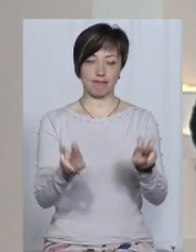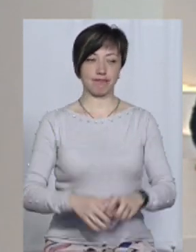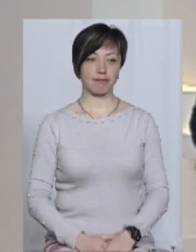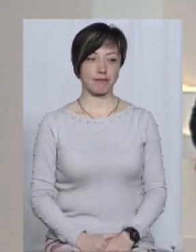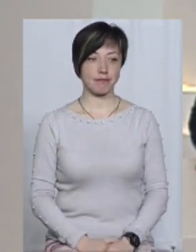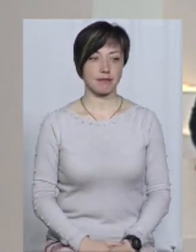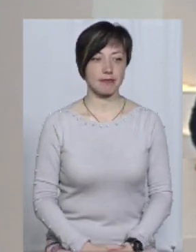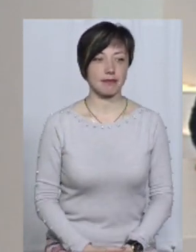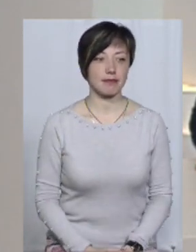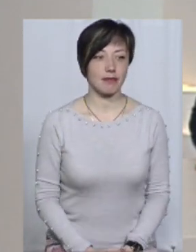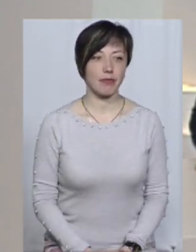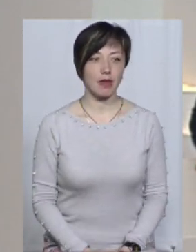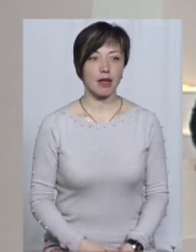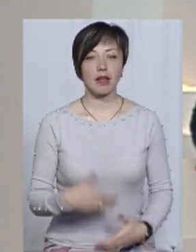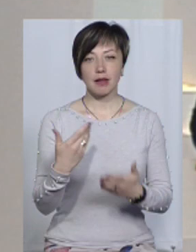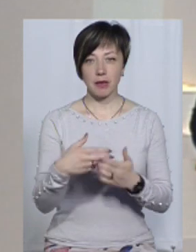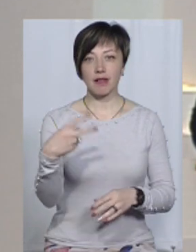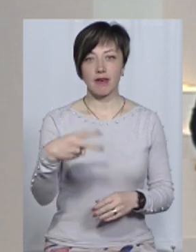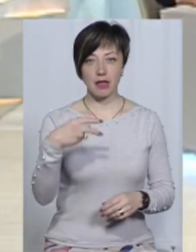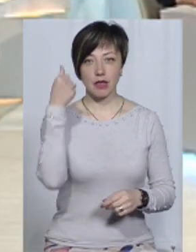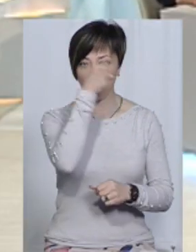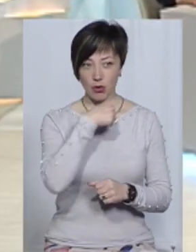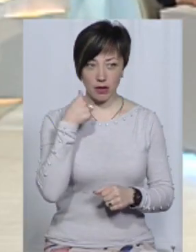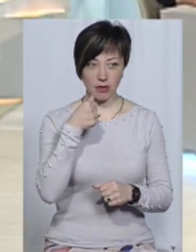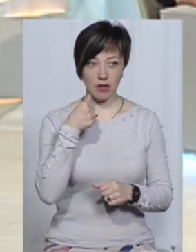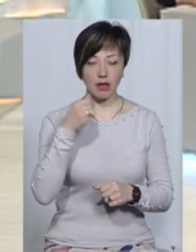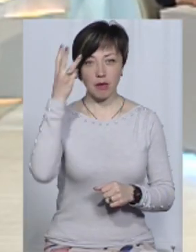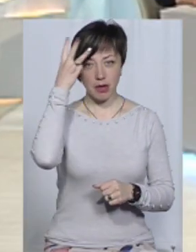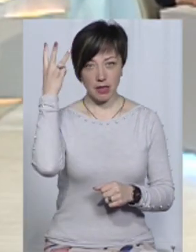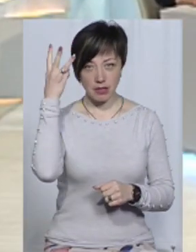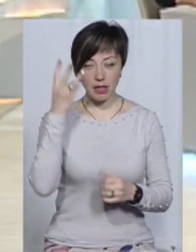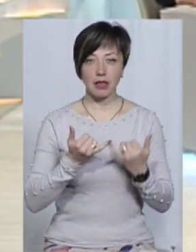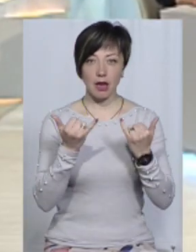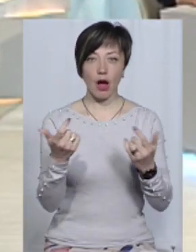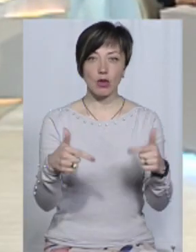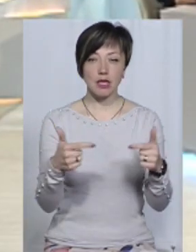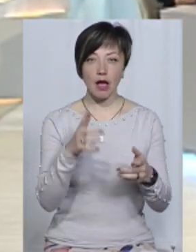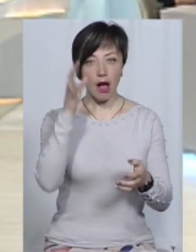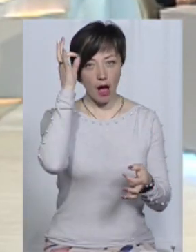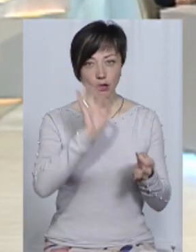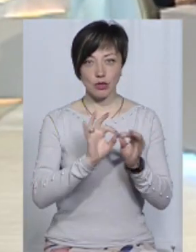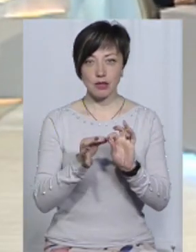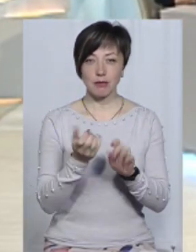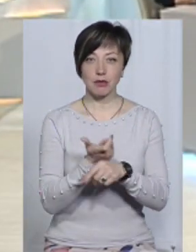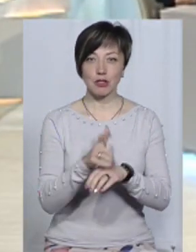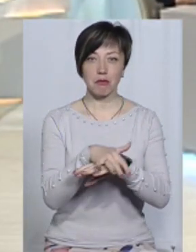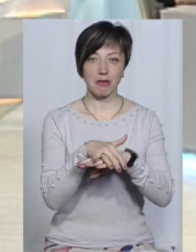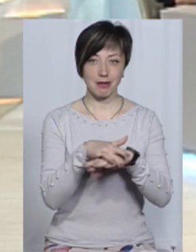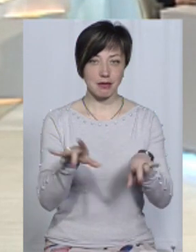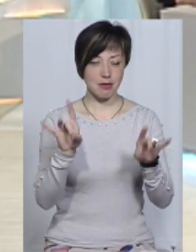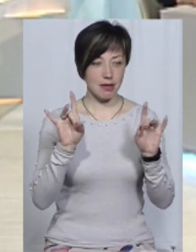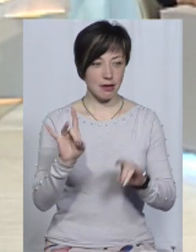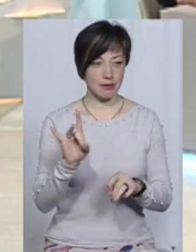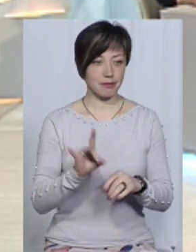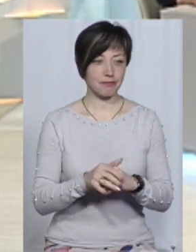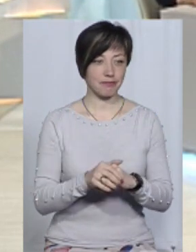Вже, напевно, два десятиліття Хмельницький для гостей асоціюється в переважній більшості лише як